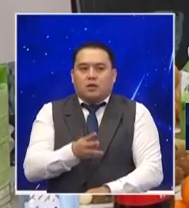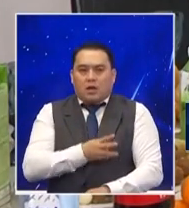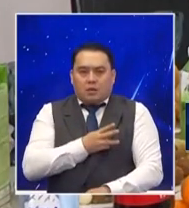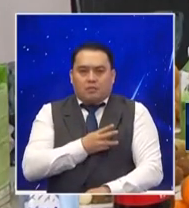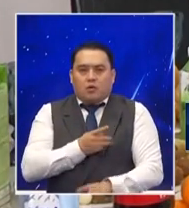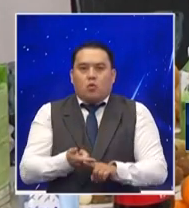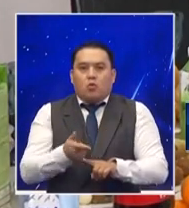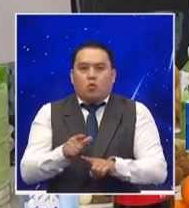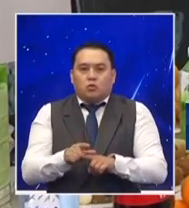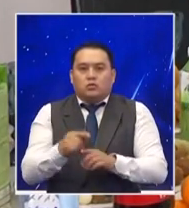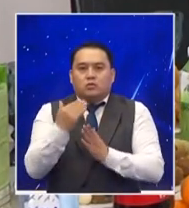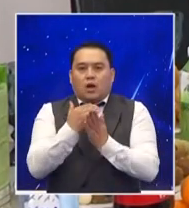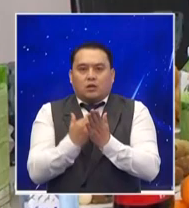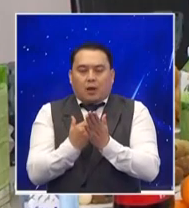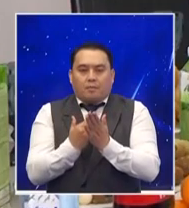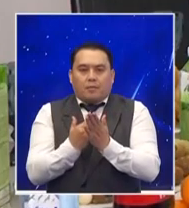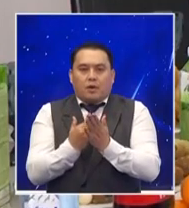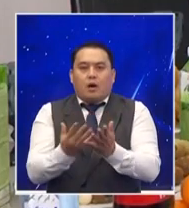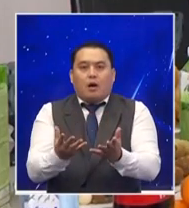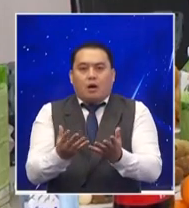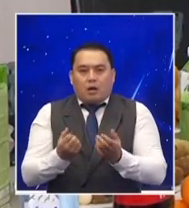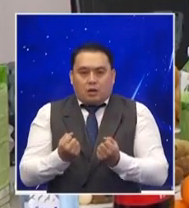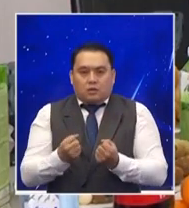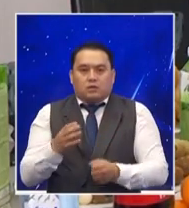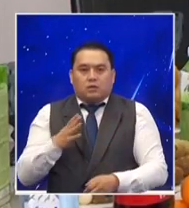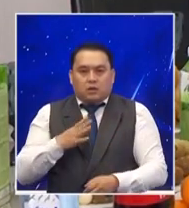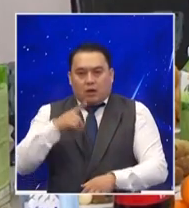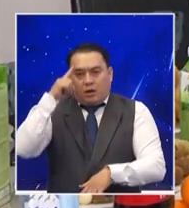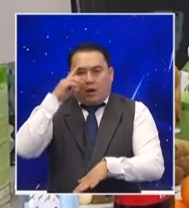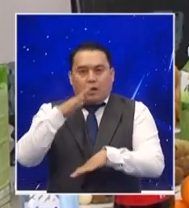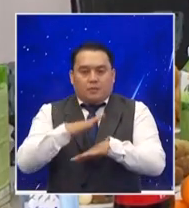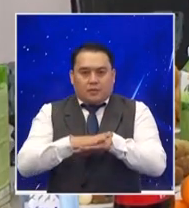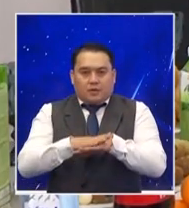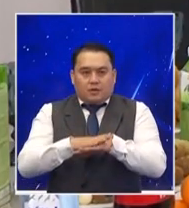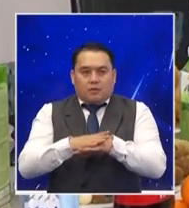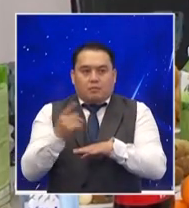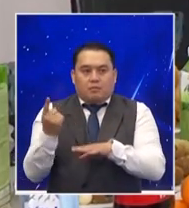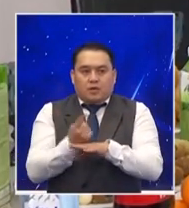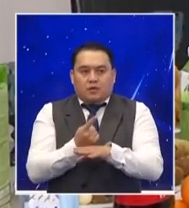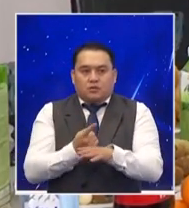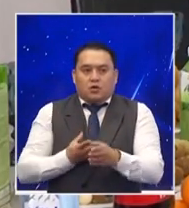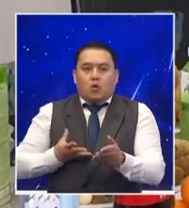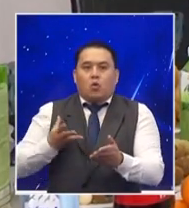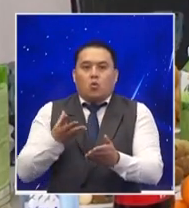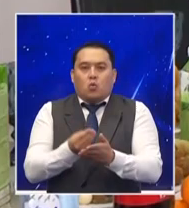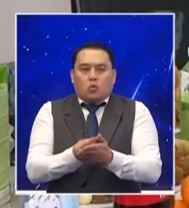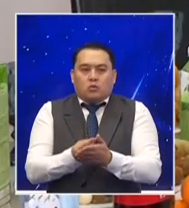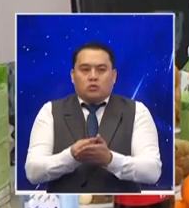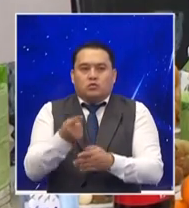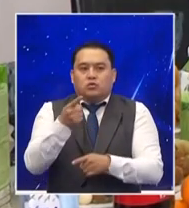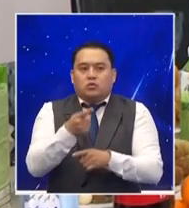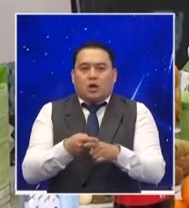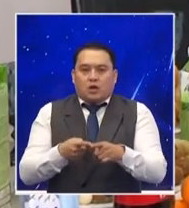Осы шаңырақ бағдарламасы арқылы алып жатырмыз. Әкімнің первоначальный взнос дейді ғой, соның